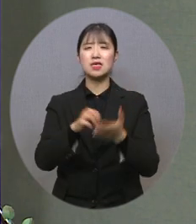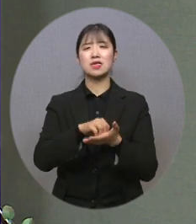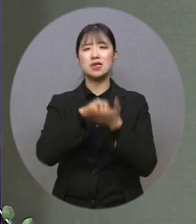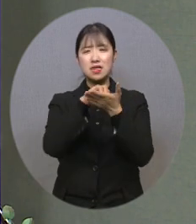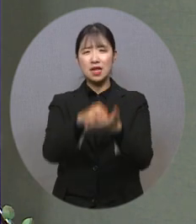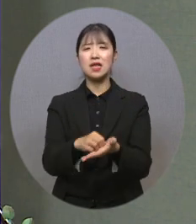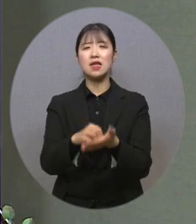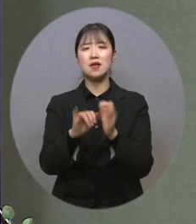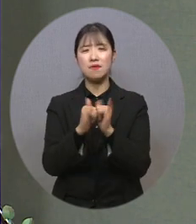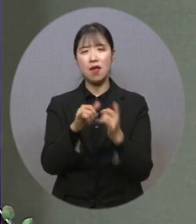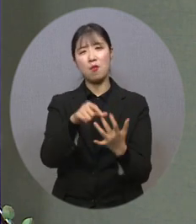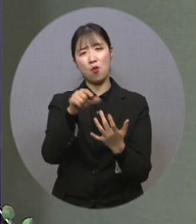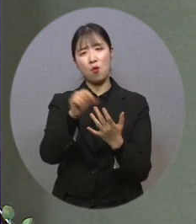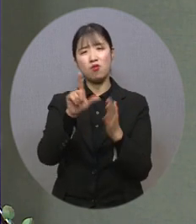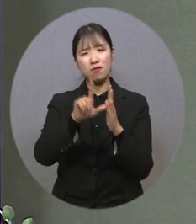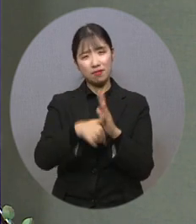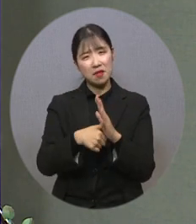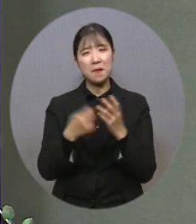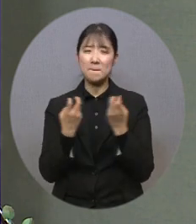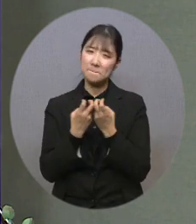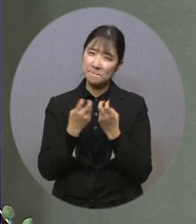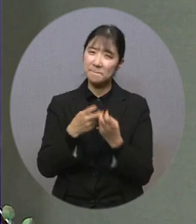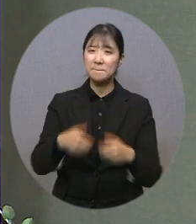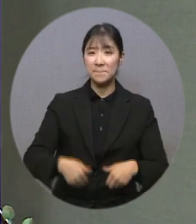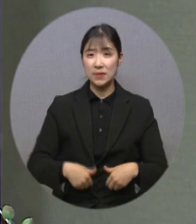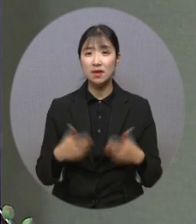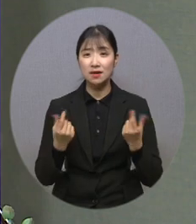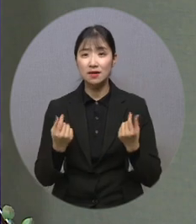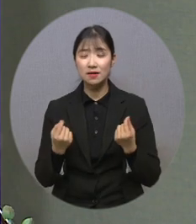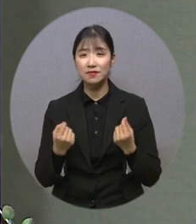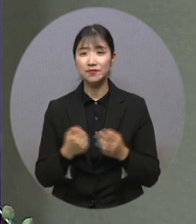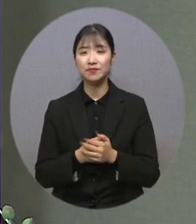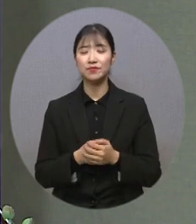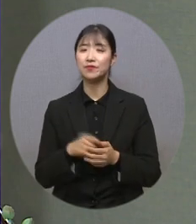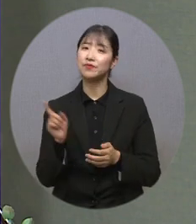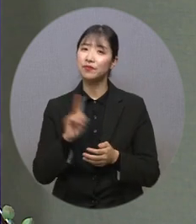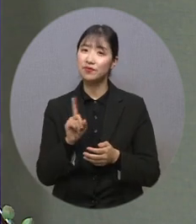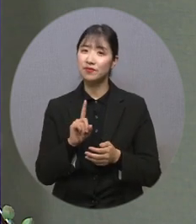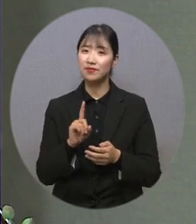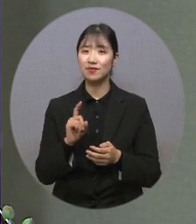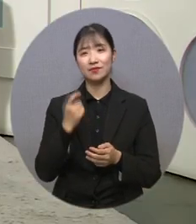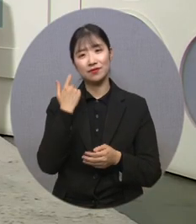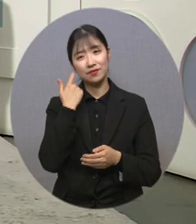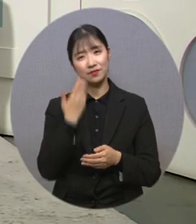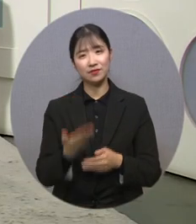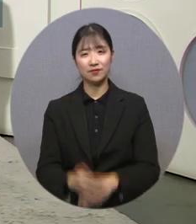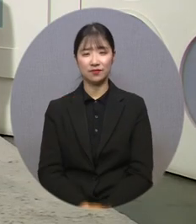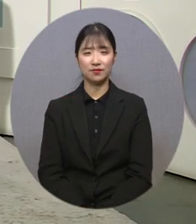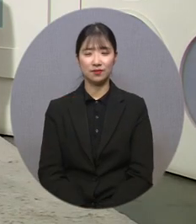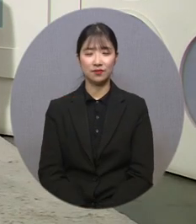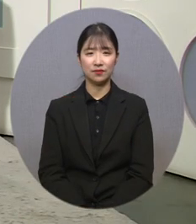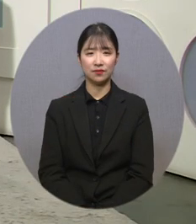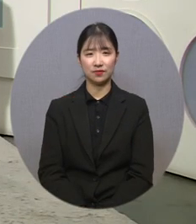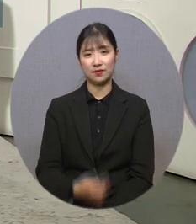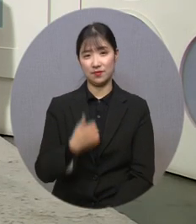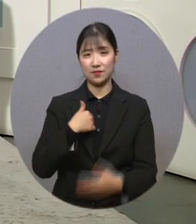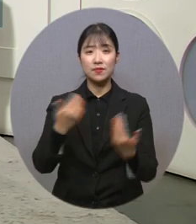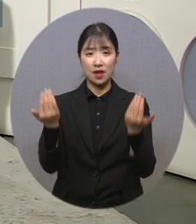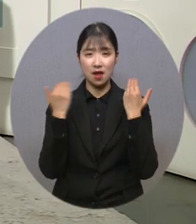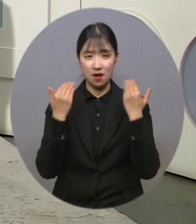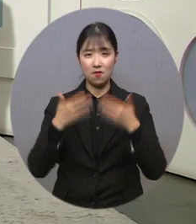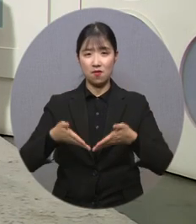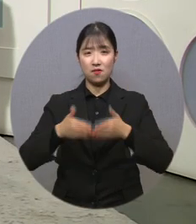때 상당한 그 전략이 필요할 것 같아요. 네, 그렇습니다. 어떤 전략으로? 지금 우리 청운대학교는